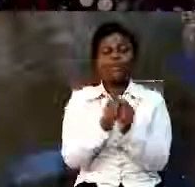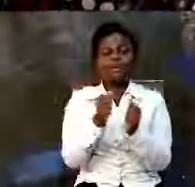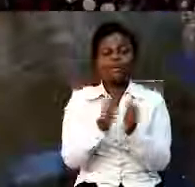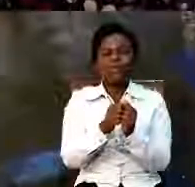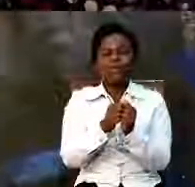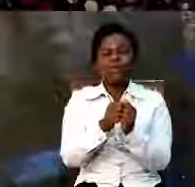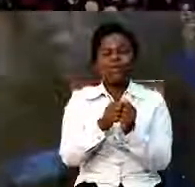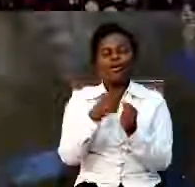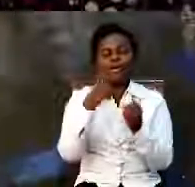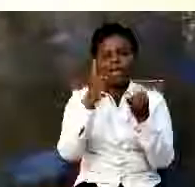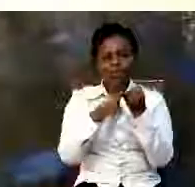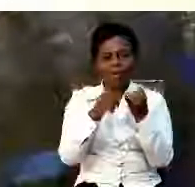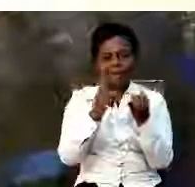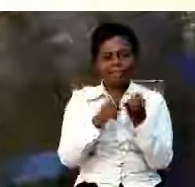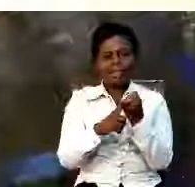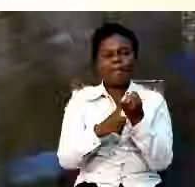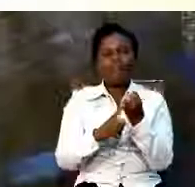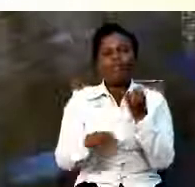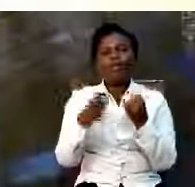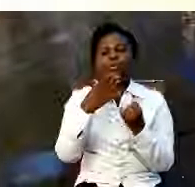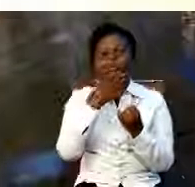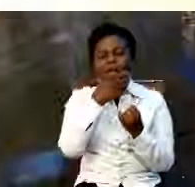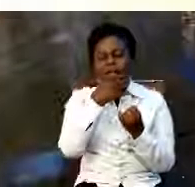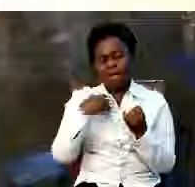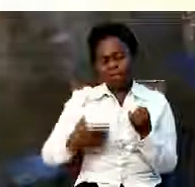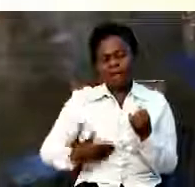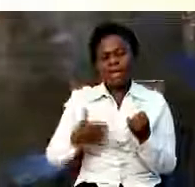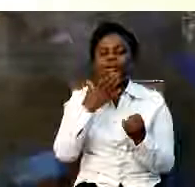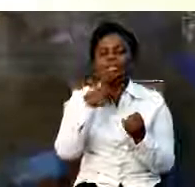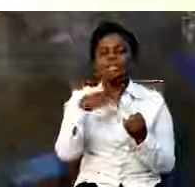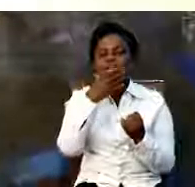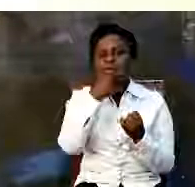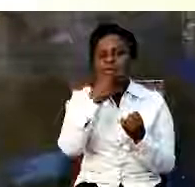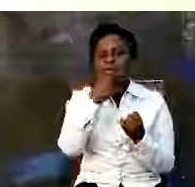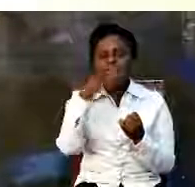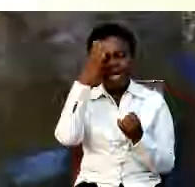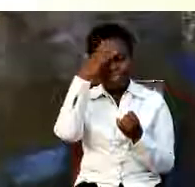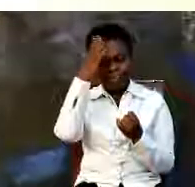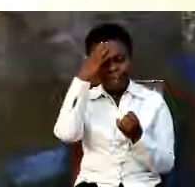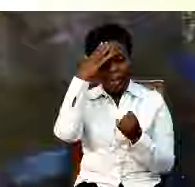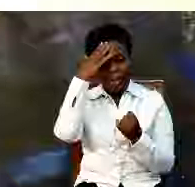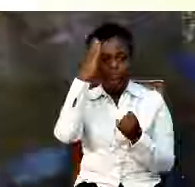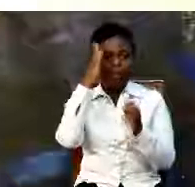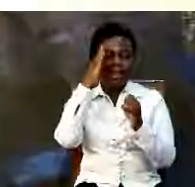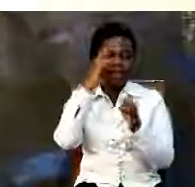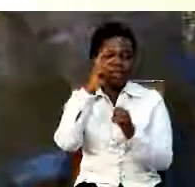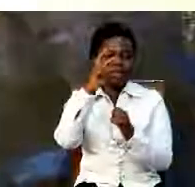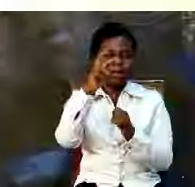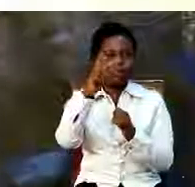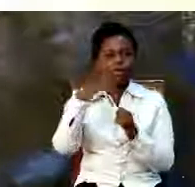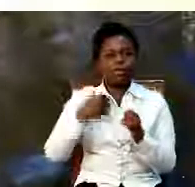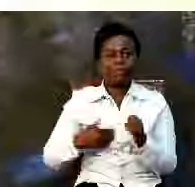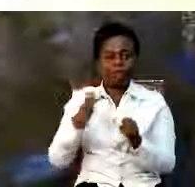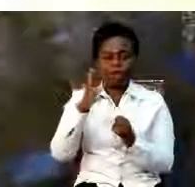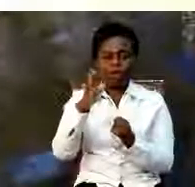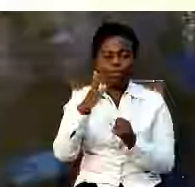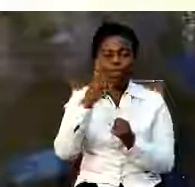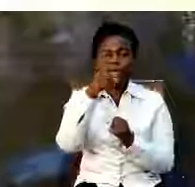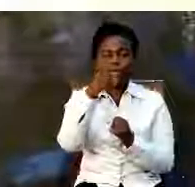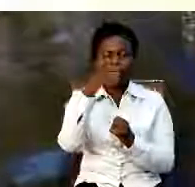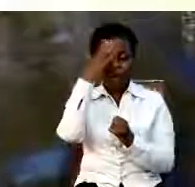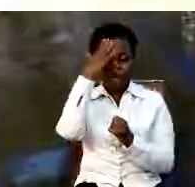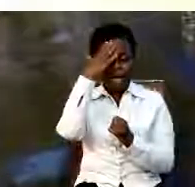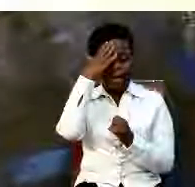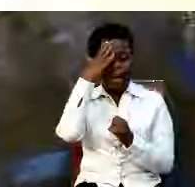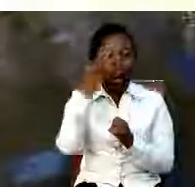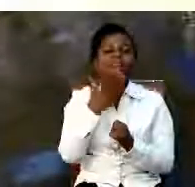kwanza, wanawake hawa wanahitaji mume ambaye anafahamu mahitaji na matazamio ya mke wake. Yani wao wanataka uwe unajua mahitaji yao na